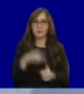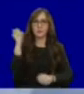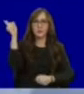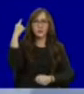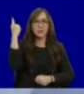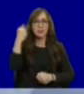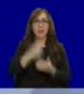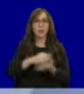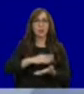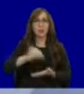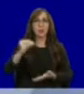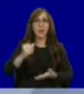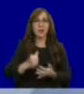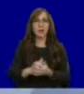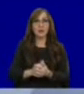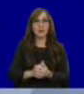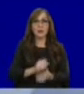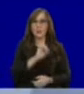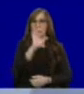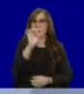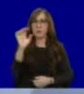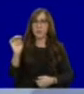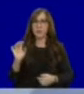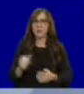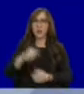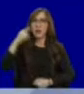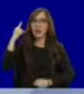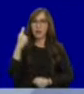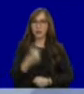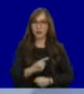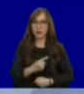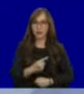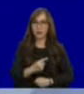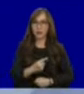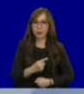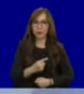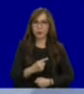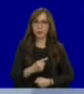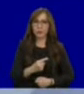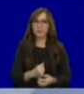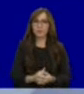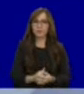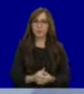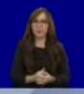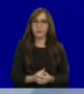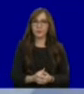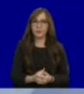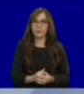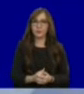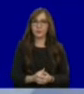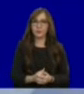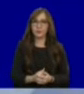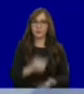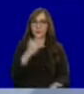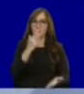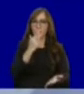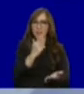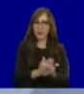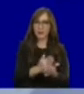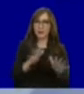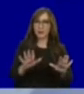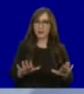Kanwil, atau kantor Kemenak, dan kepala satuan pendidikan wajib melakukan penanganan kasus dan dapat memberhentikan